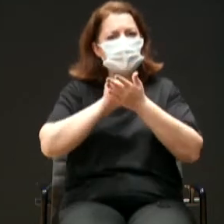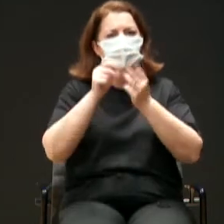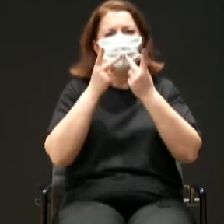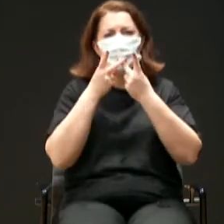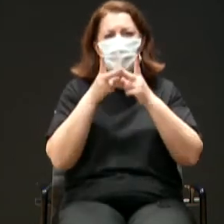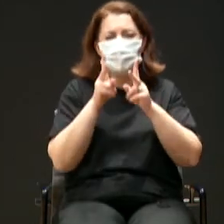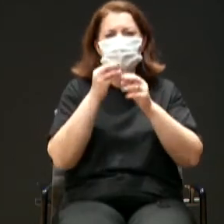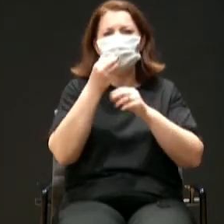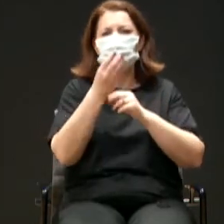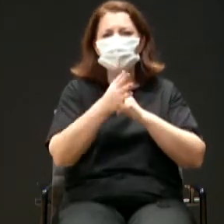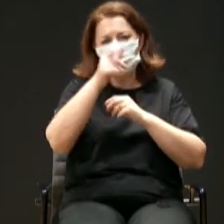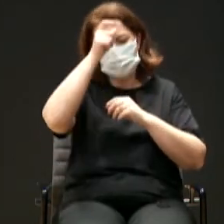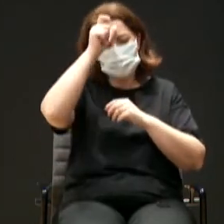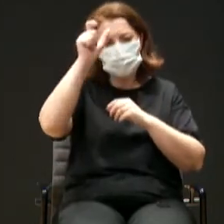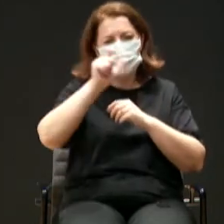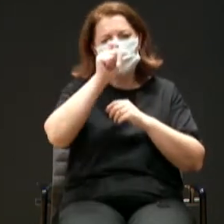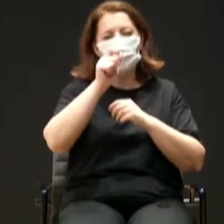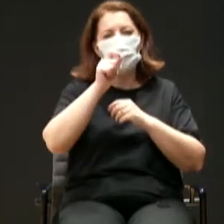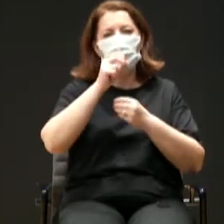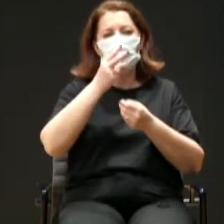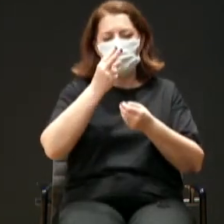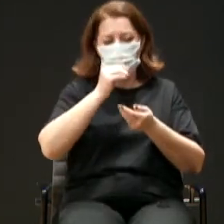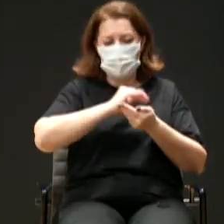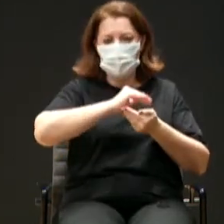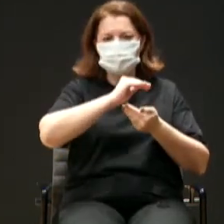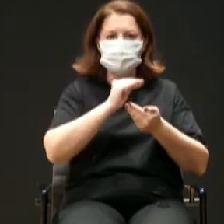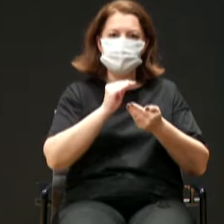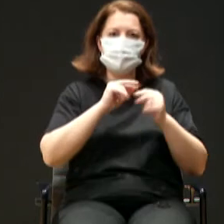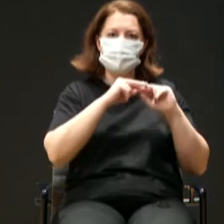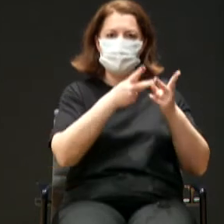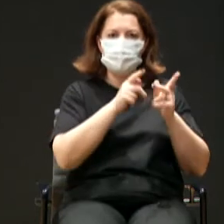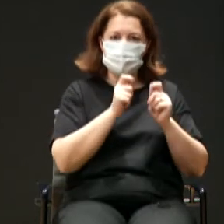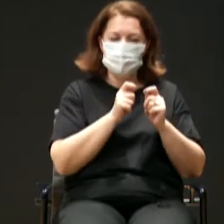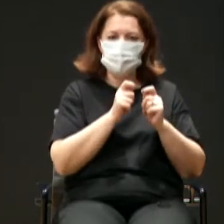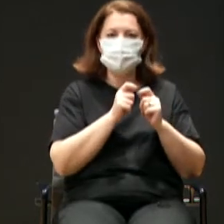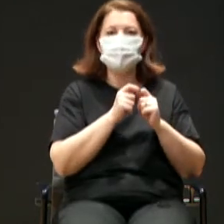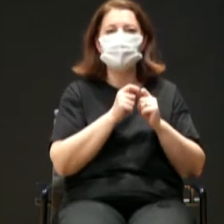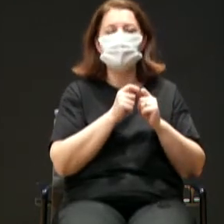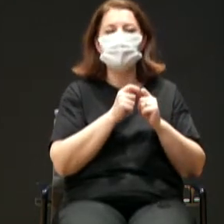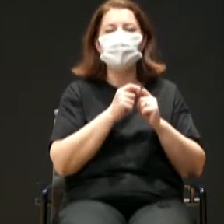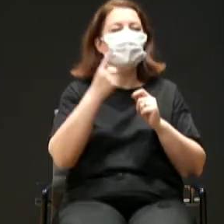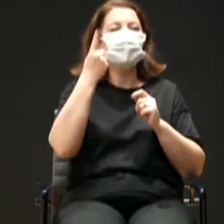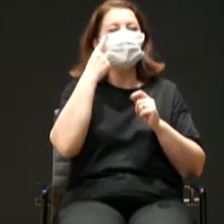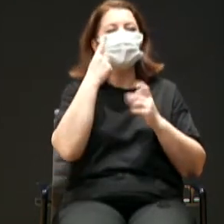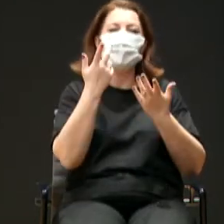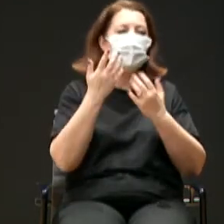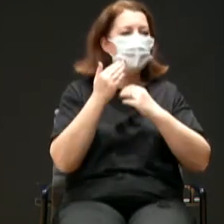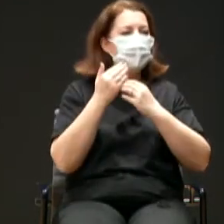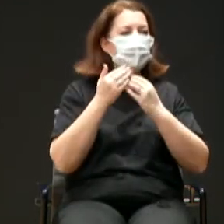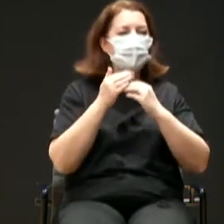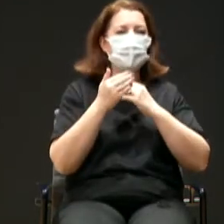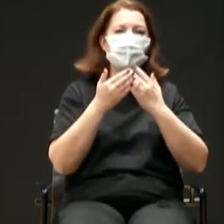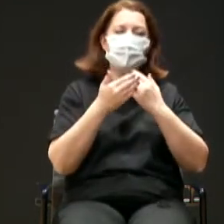veren Türkiye hazinesine devrediyordu. Yani devleti sübvanze ediyordu.